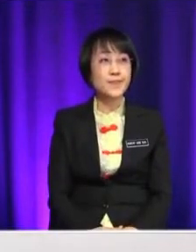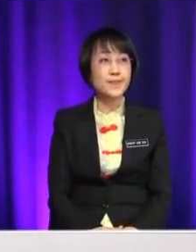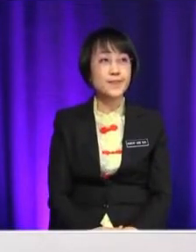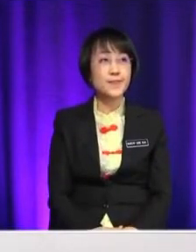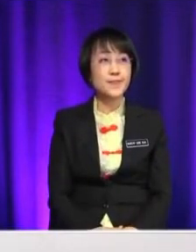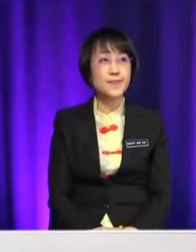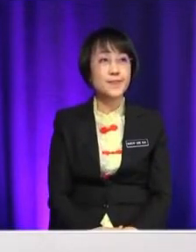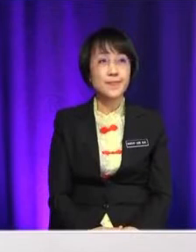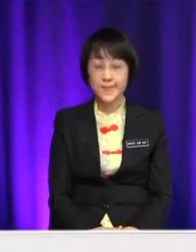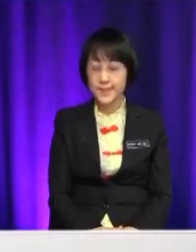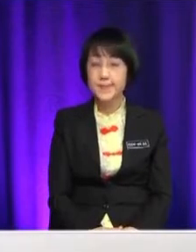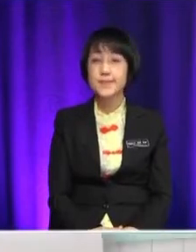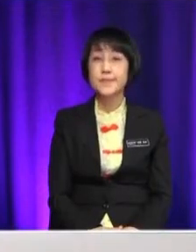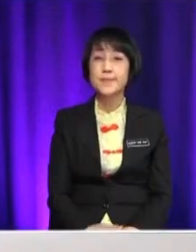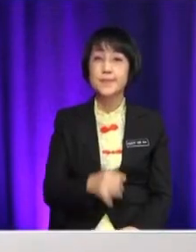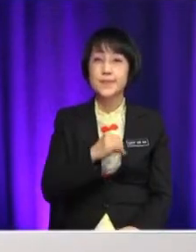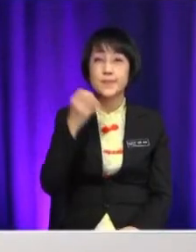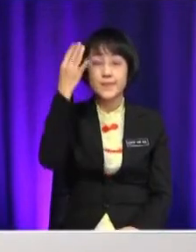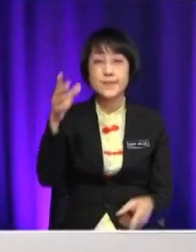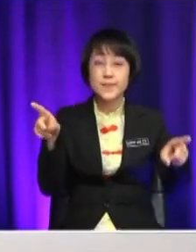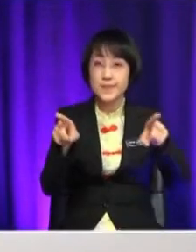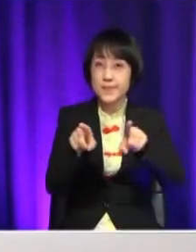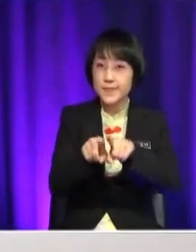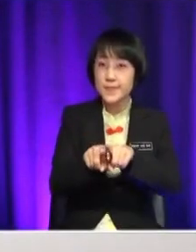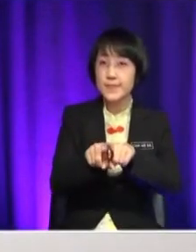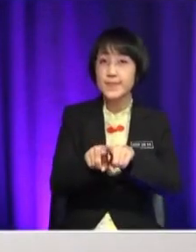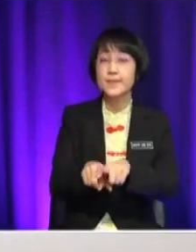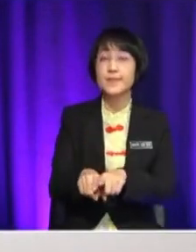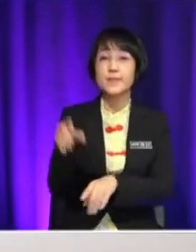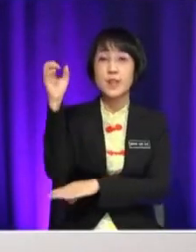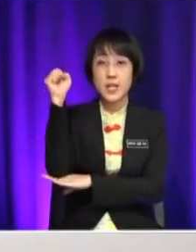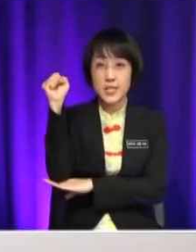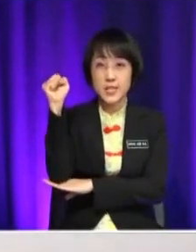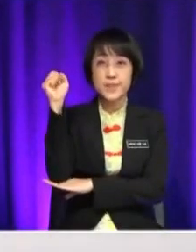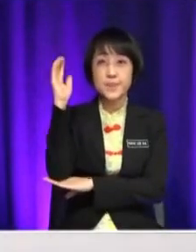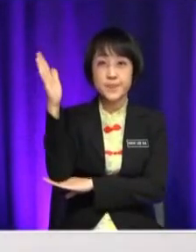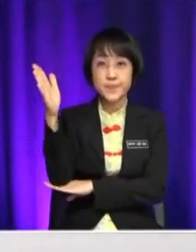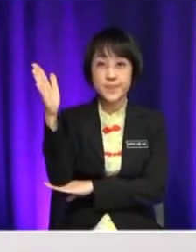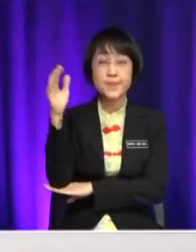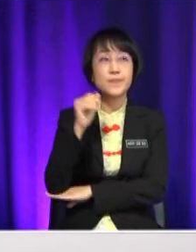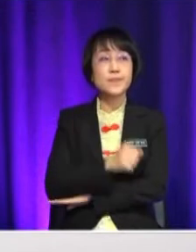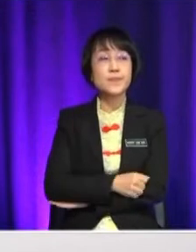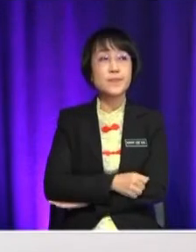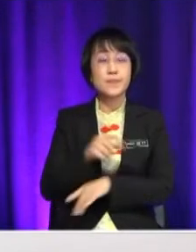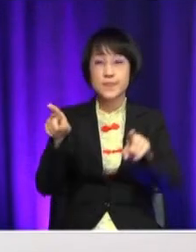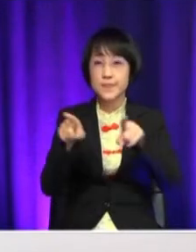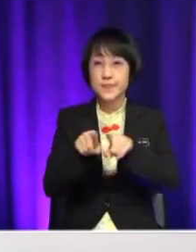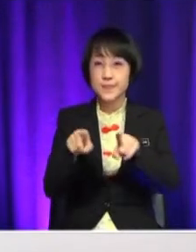Okey, saya nak menyampaikan persamaan antara syarahan dan ceramah. Okay. Pada pandangan saya,